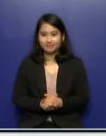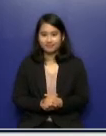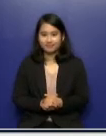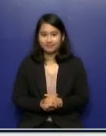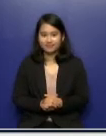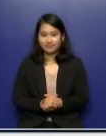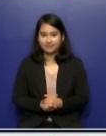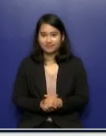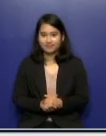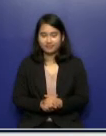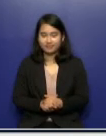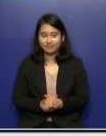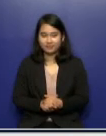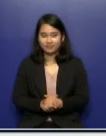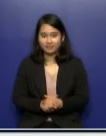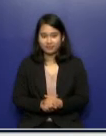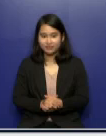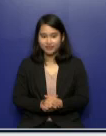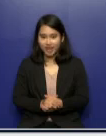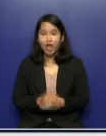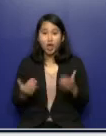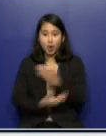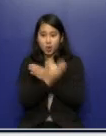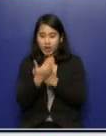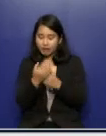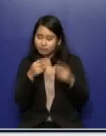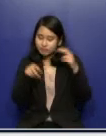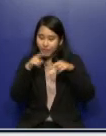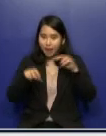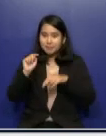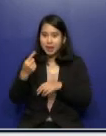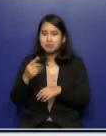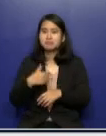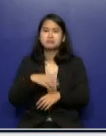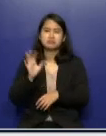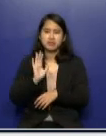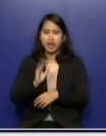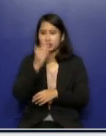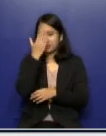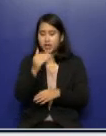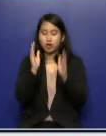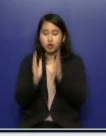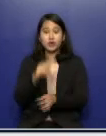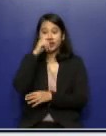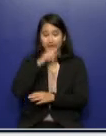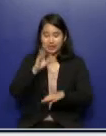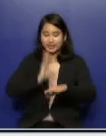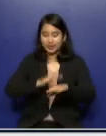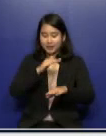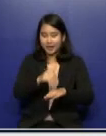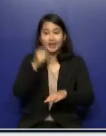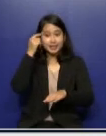เราไม่ได้ใช้เราไม่พยายามแสวงหาโอกาสอีกด้านนึงที่จะให้คนไทยที่มีความสามารถเนี่ยคิดทำ